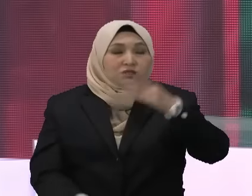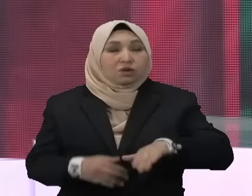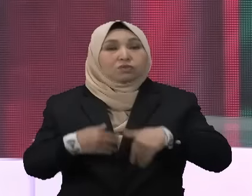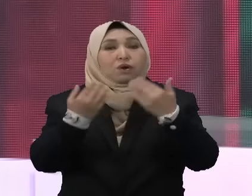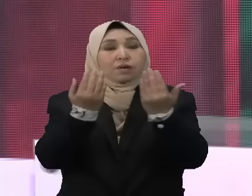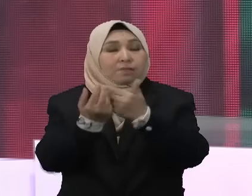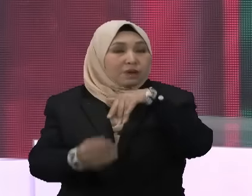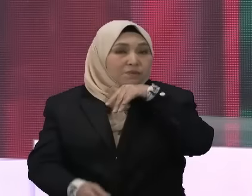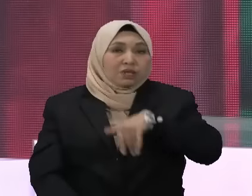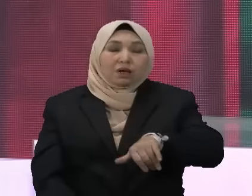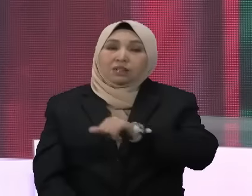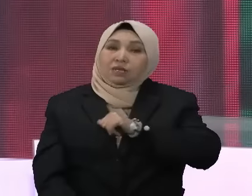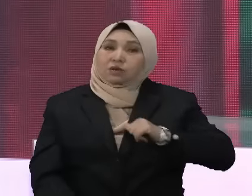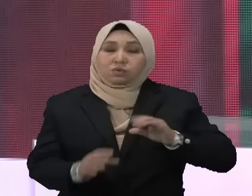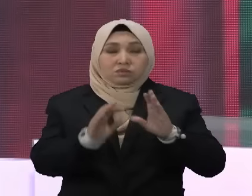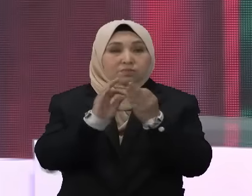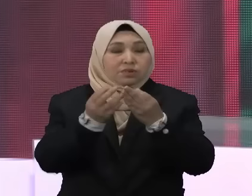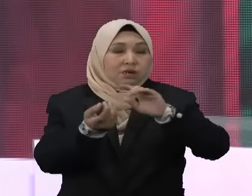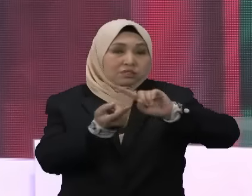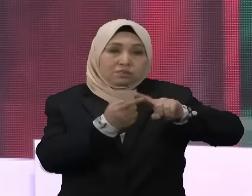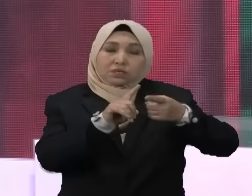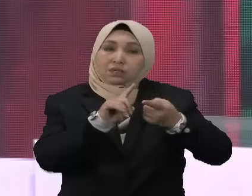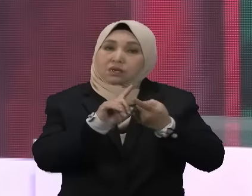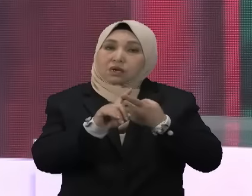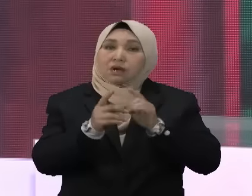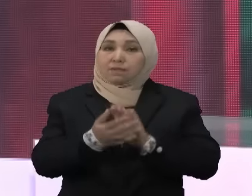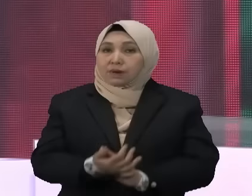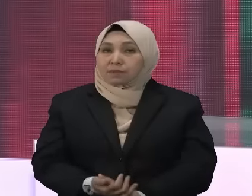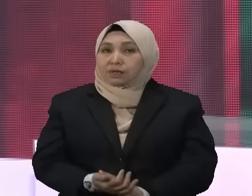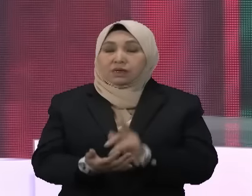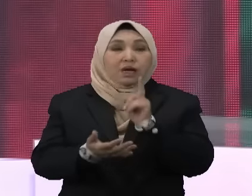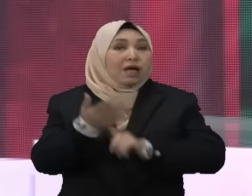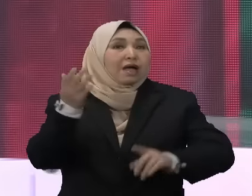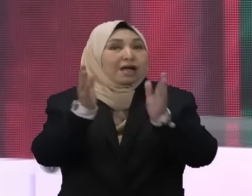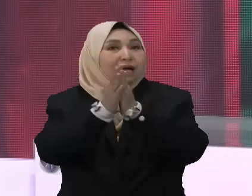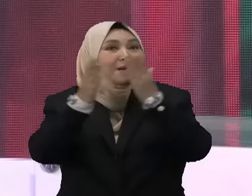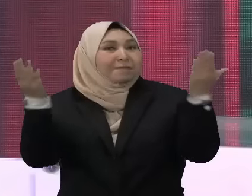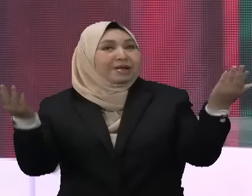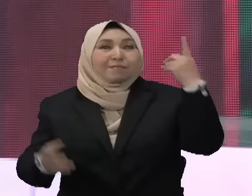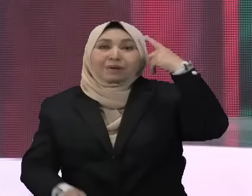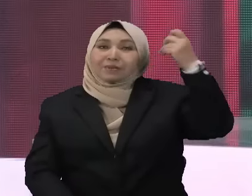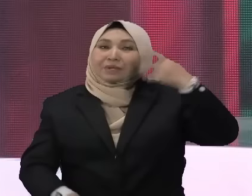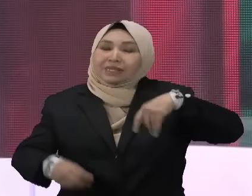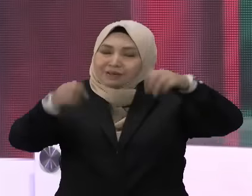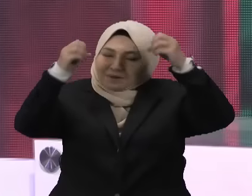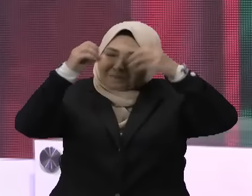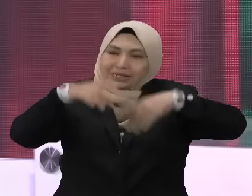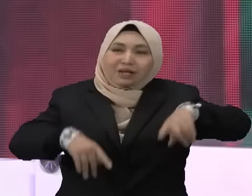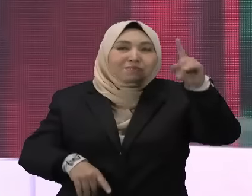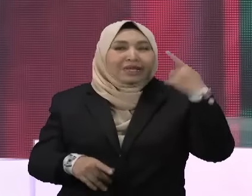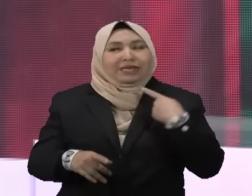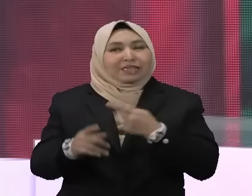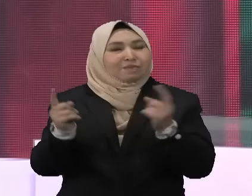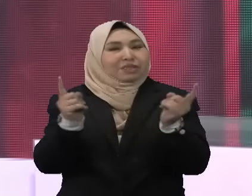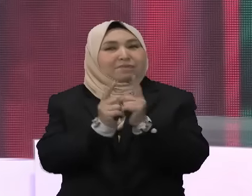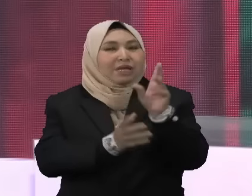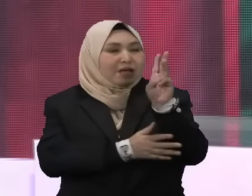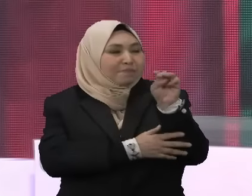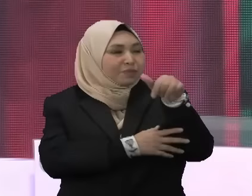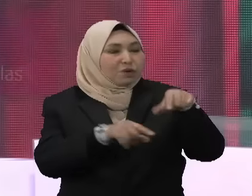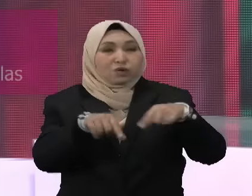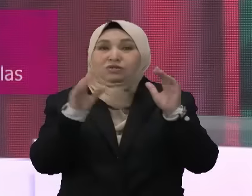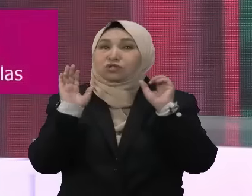sayidina Muhammadin wa ala alihi wa sahbihi ajma'in. Amma ba'du. Apa khabar tuan-tuan dan puan yang dirahmati Allah sekalian? Kita bertemu dalam My Quran Time, Quran